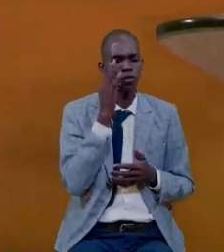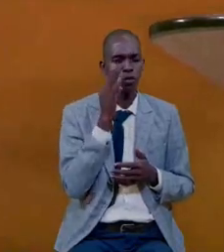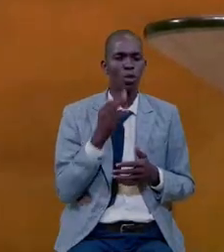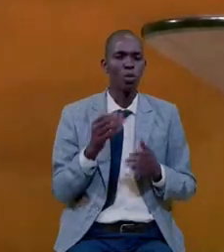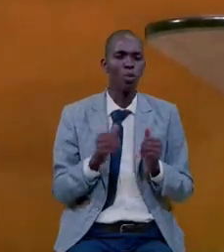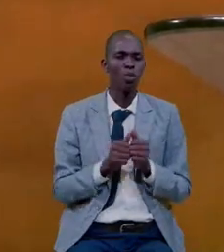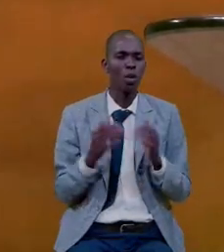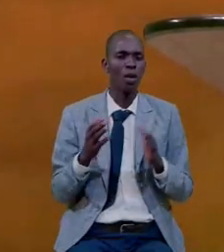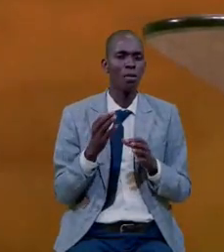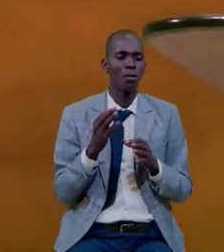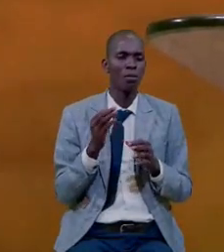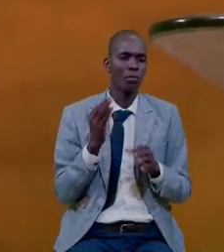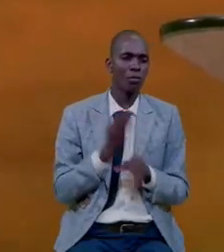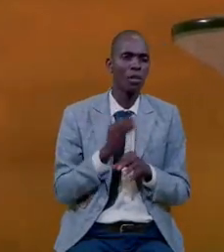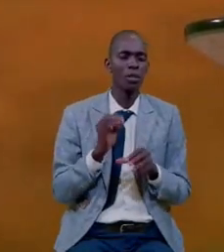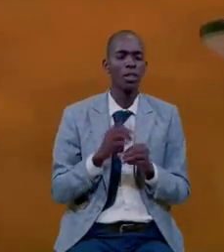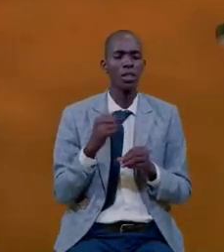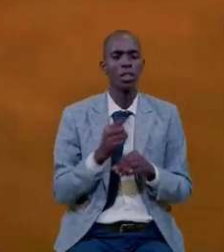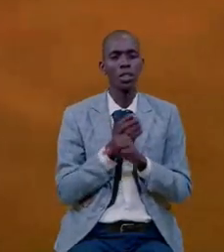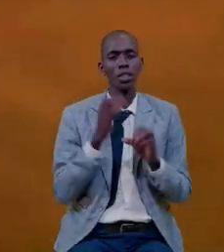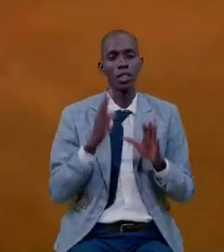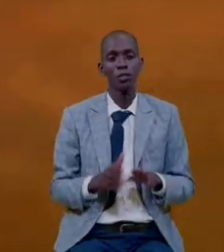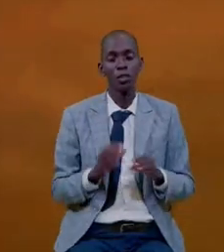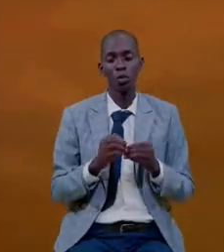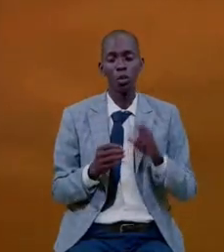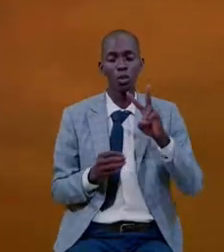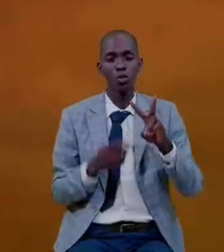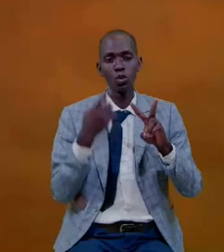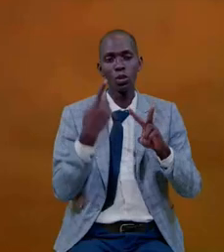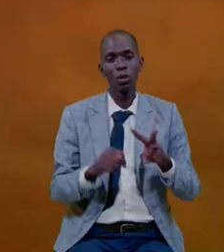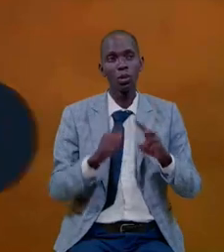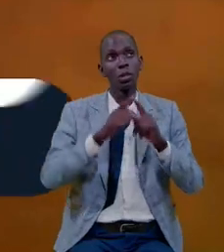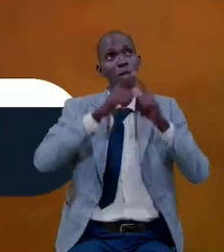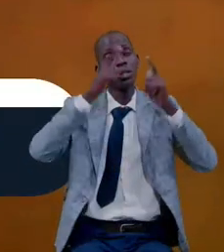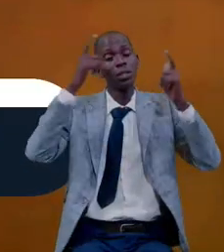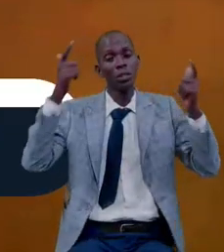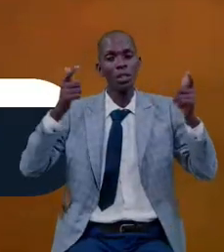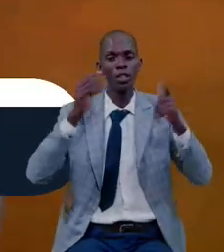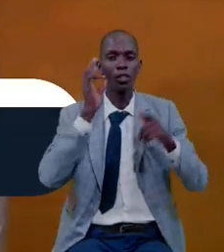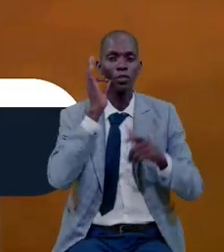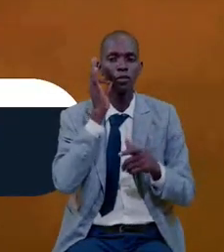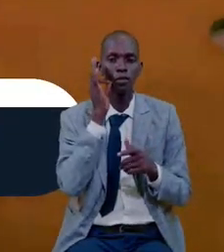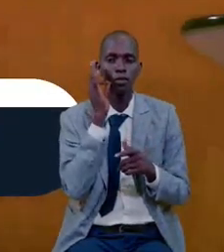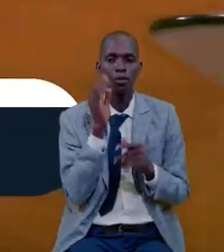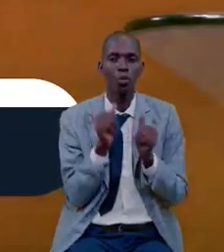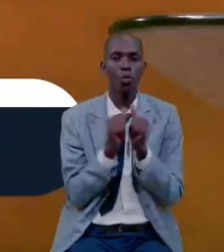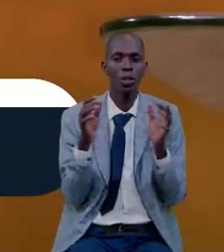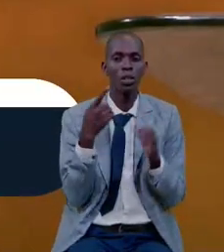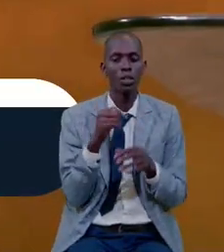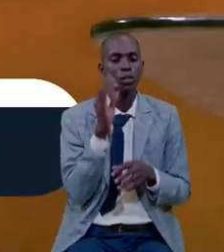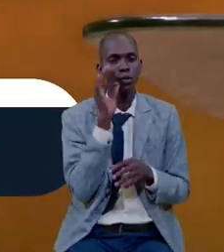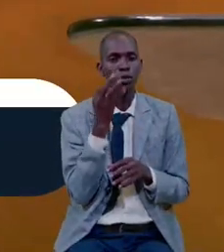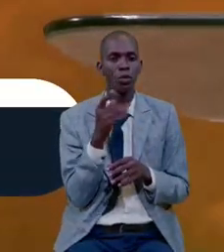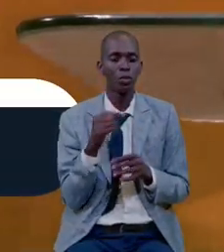foi en le Sauveur. 2. Les fruits spectaculaires sans le fruit de l'esprit.